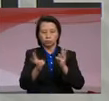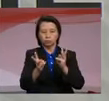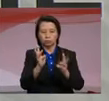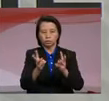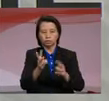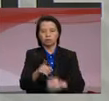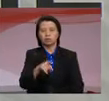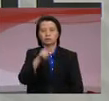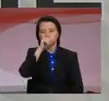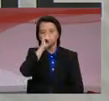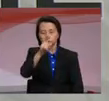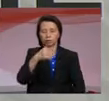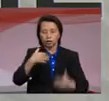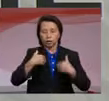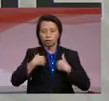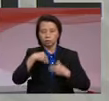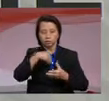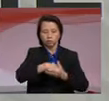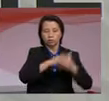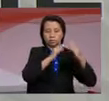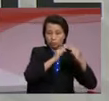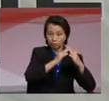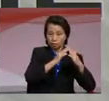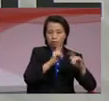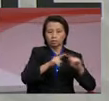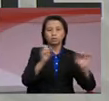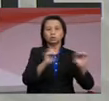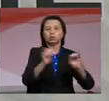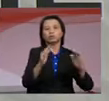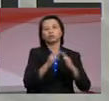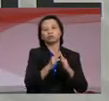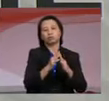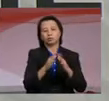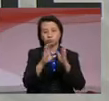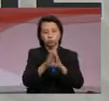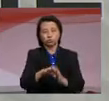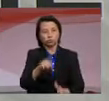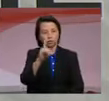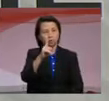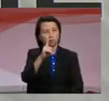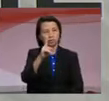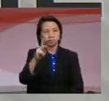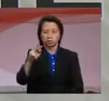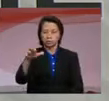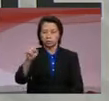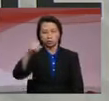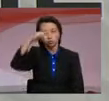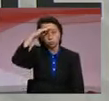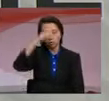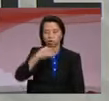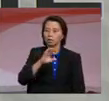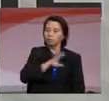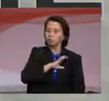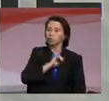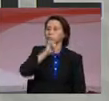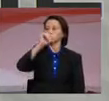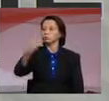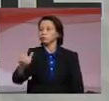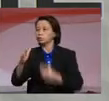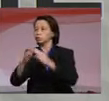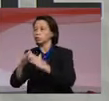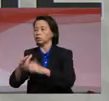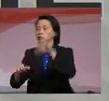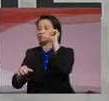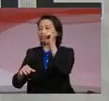yang walaupun sepatutnya berada di rumah tapi tak ada di rumah. Contohnya satu kes di Johor, polis datang ke rumah untuk